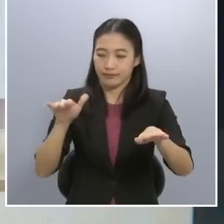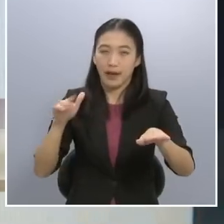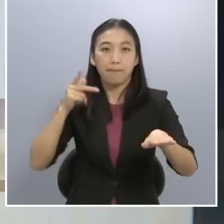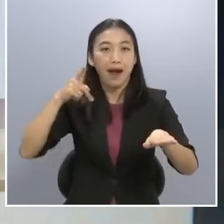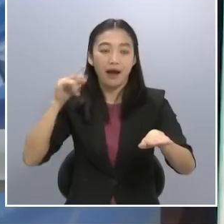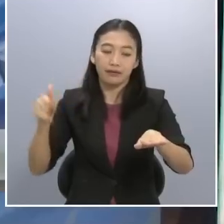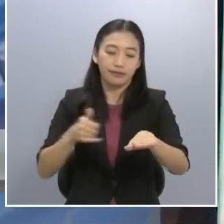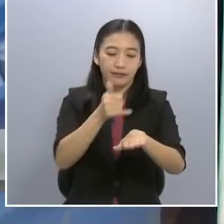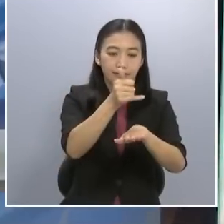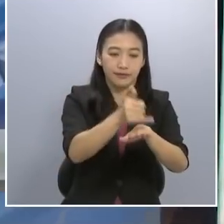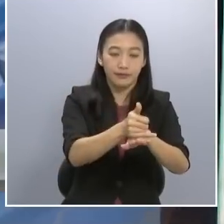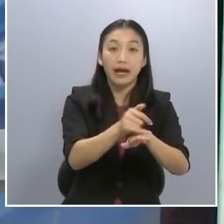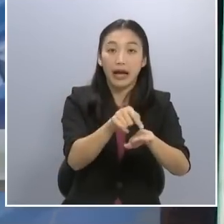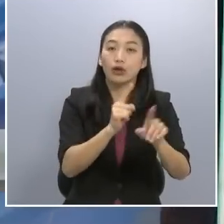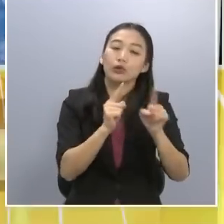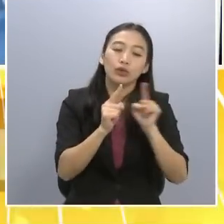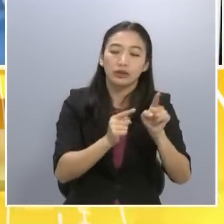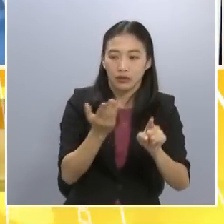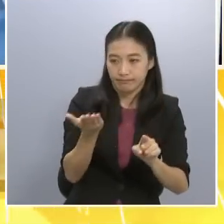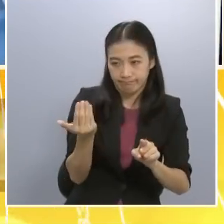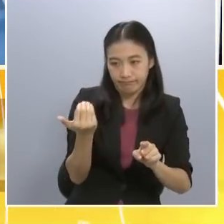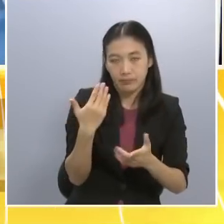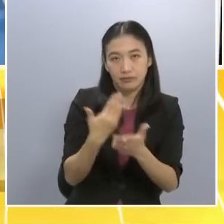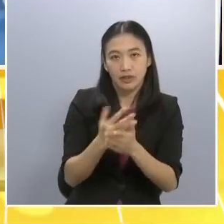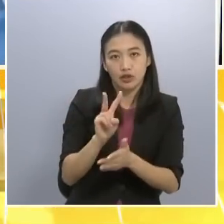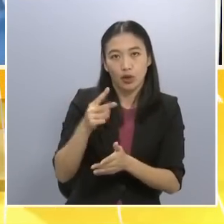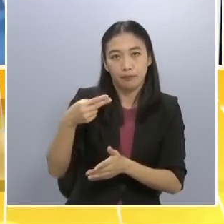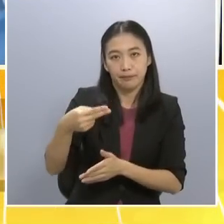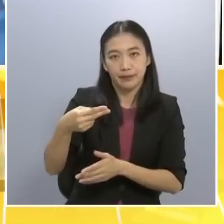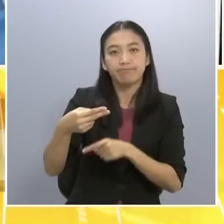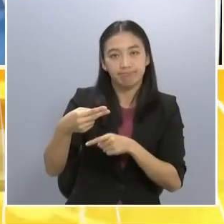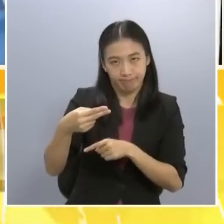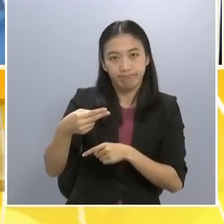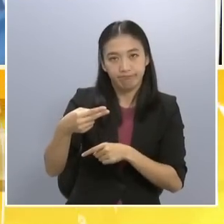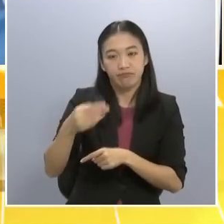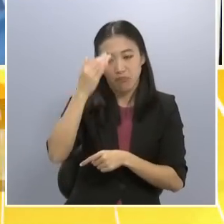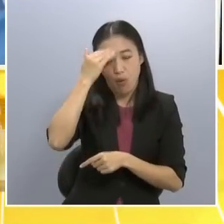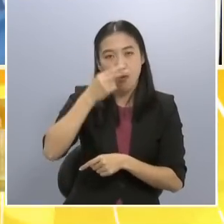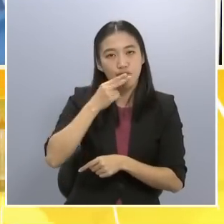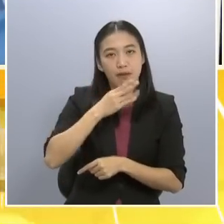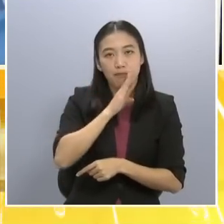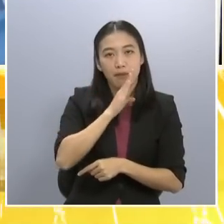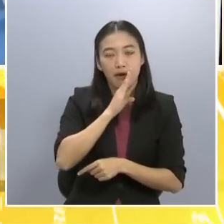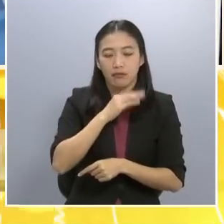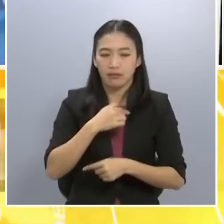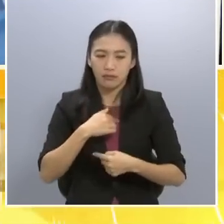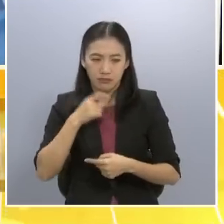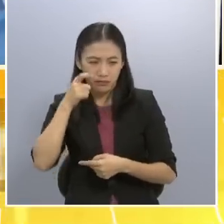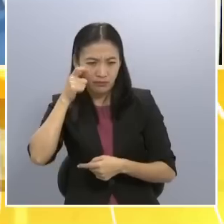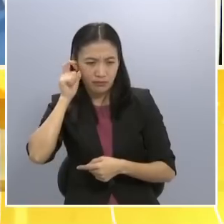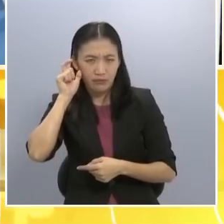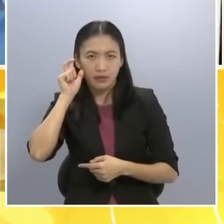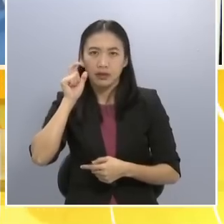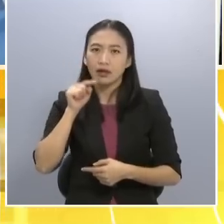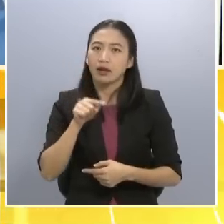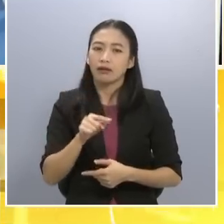ค่ะ 20,000 รถก็ขับวนในหมู่บ้านวงจรปิดมันก็มีสุดท้ายชายทั้ง5